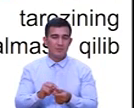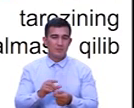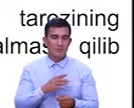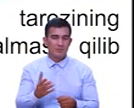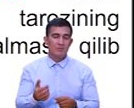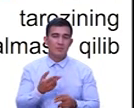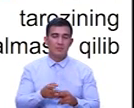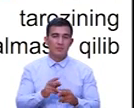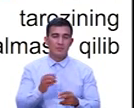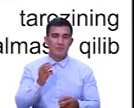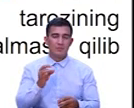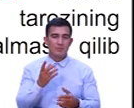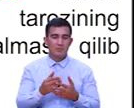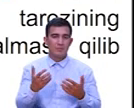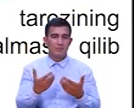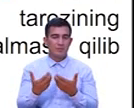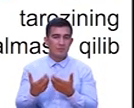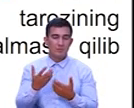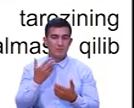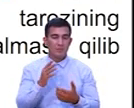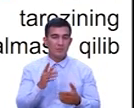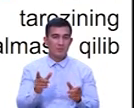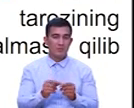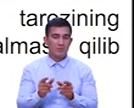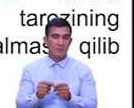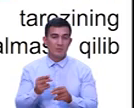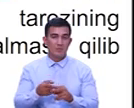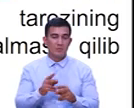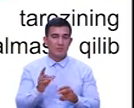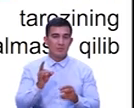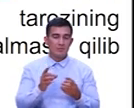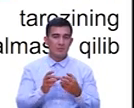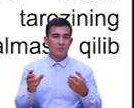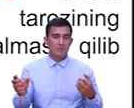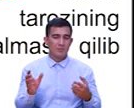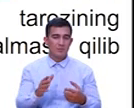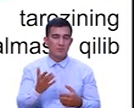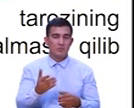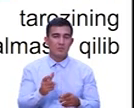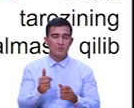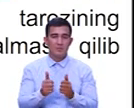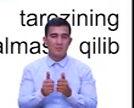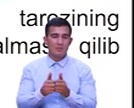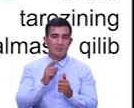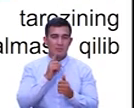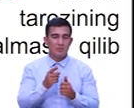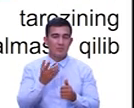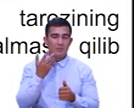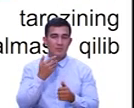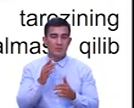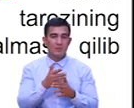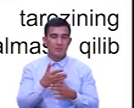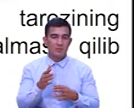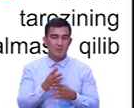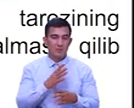xil zaryadlanganda ular uzoqlashadi. Sharchalar turli xil zaryadlanganda esa ular bir-biriga